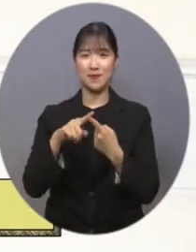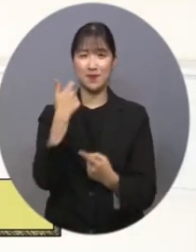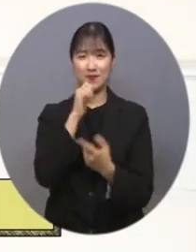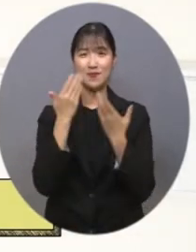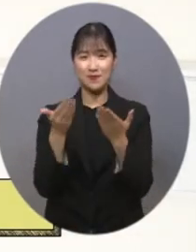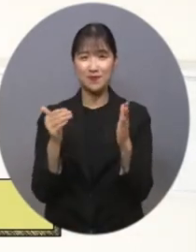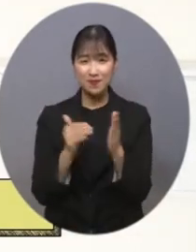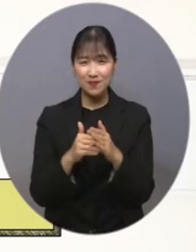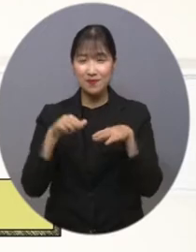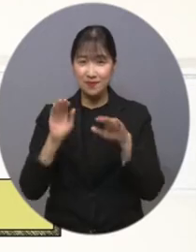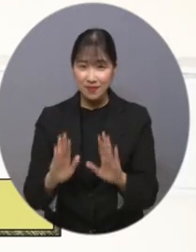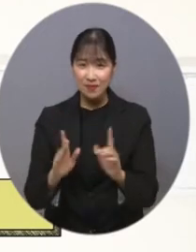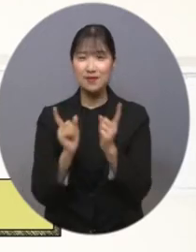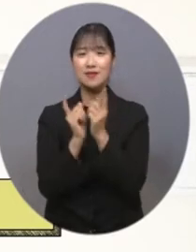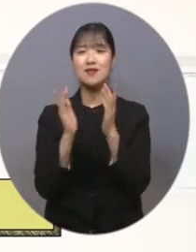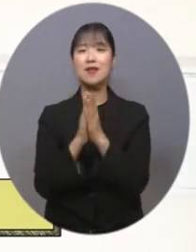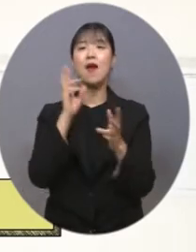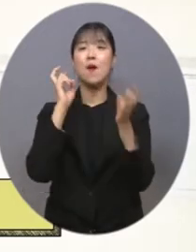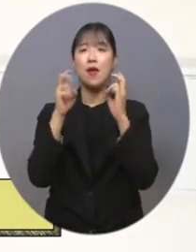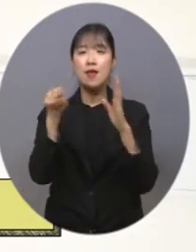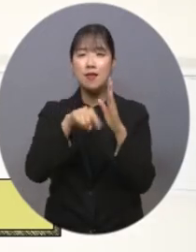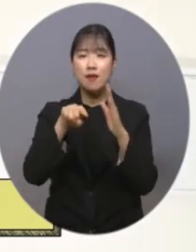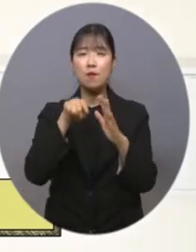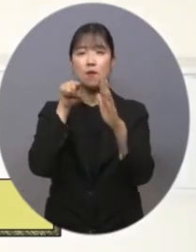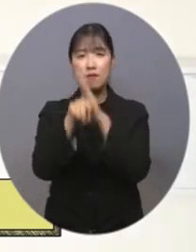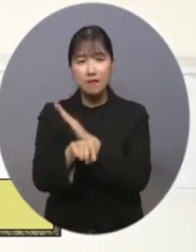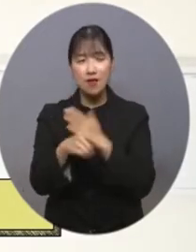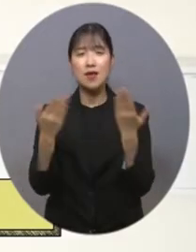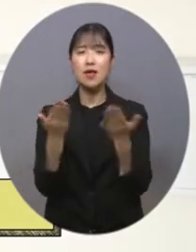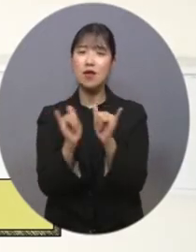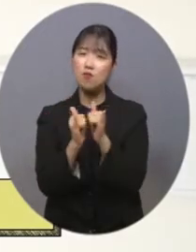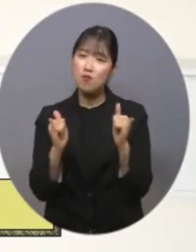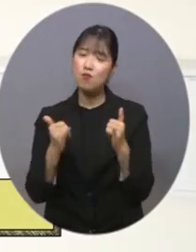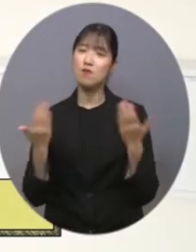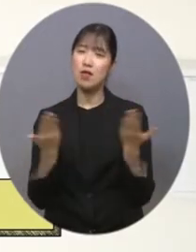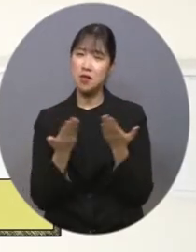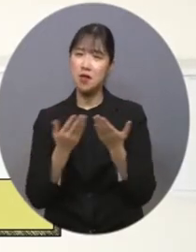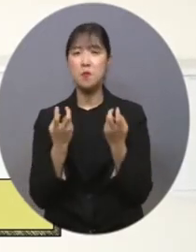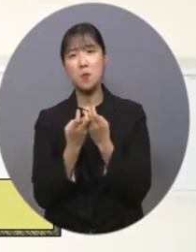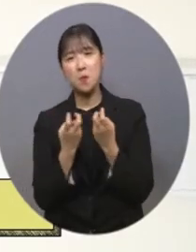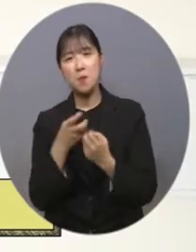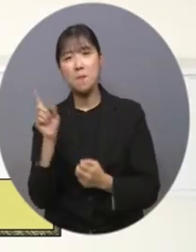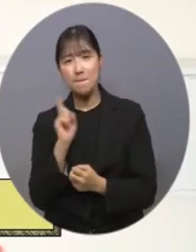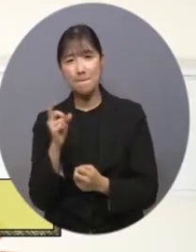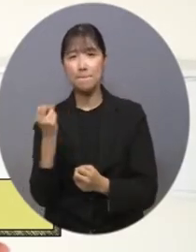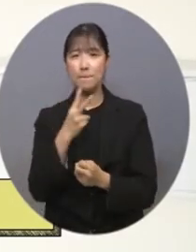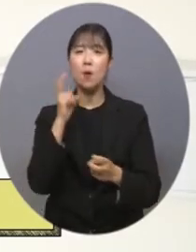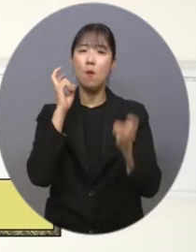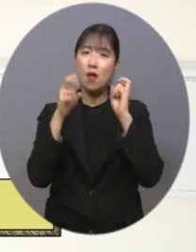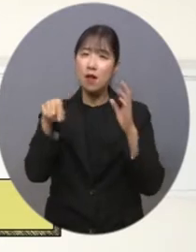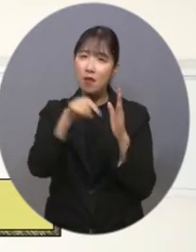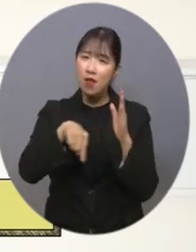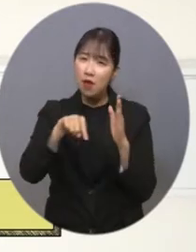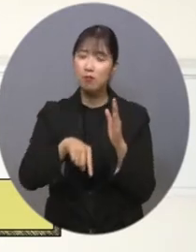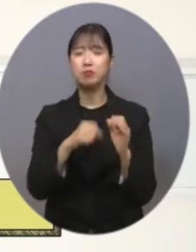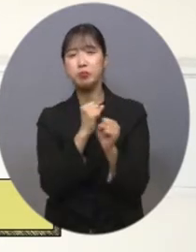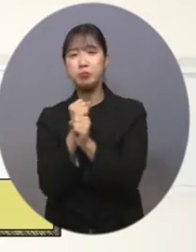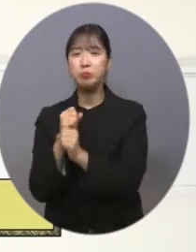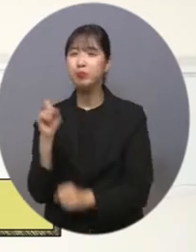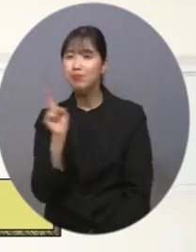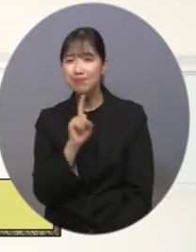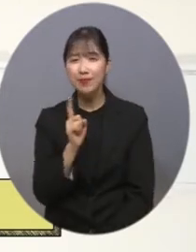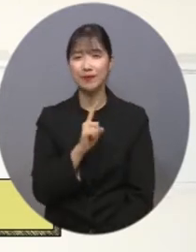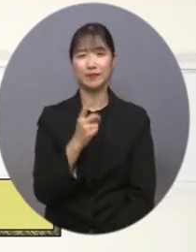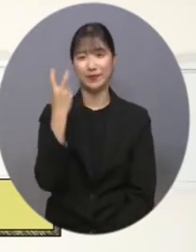소개시켜드렸는데요. 이제부터는 직접 회사 내부로 들어가서 직원분들은 어떻게 일을 하고 계시고 또 회사 내부는 어떻게 이루어졌는지